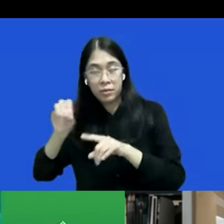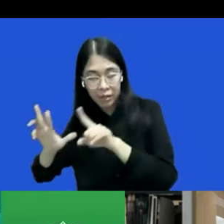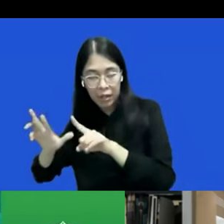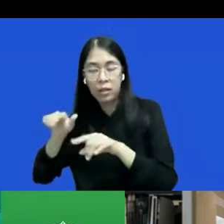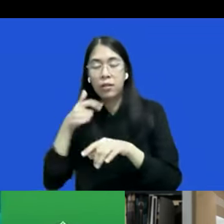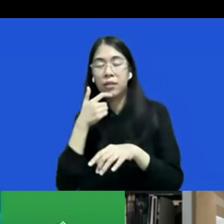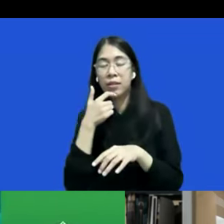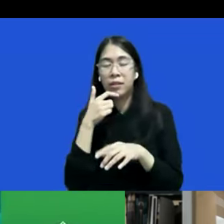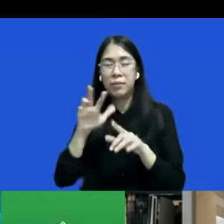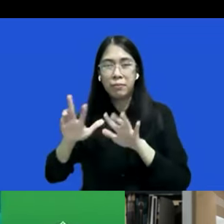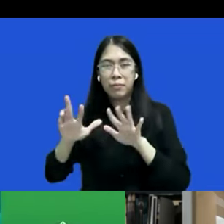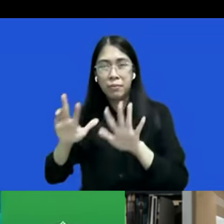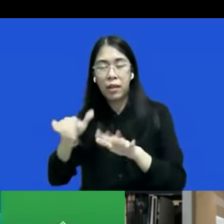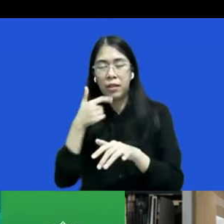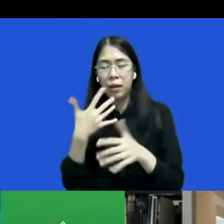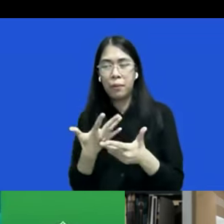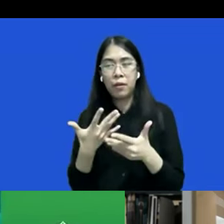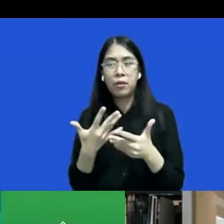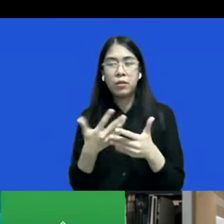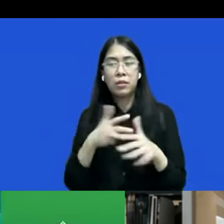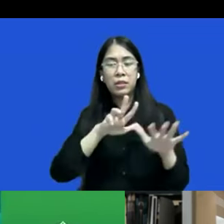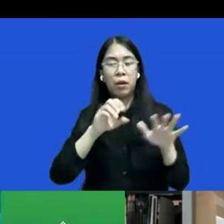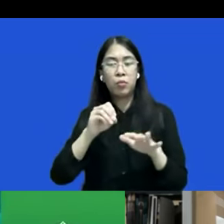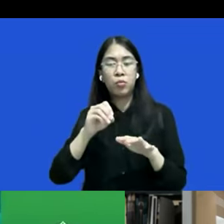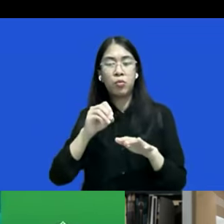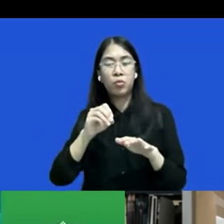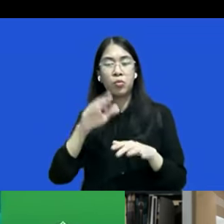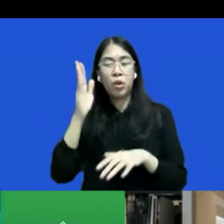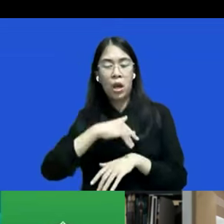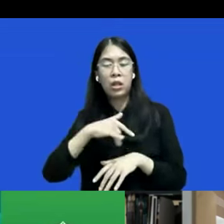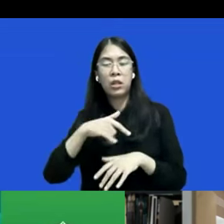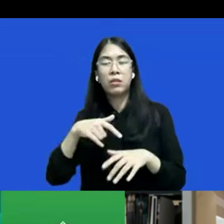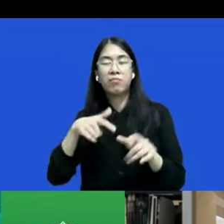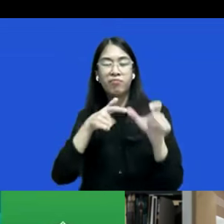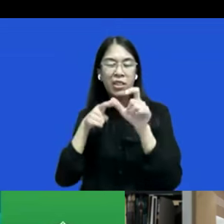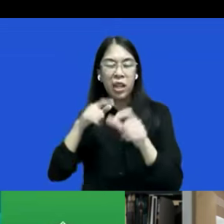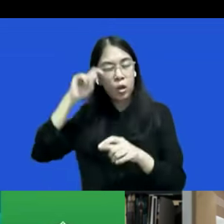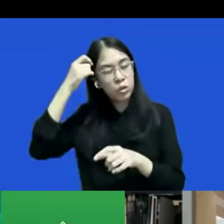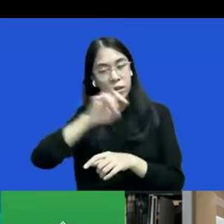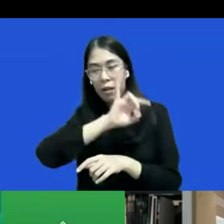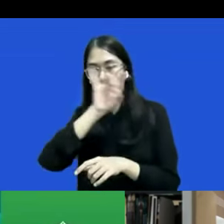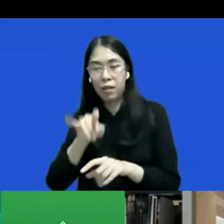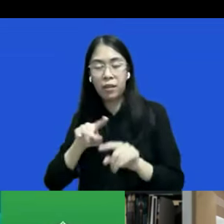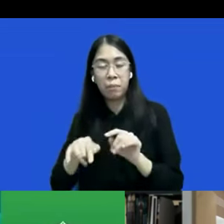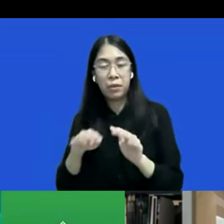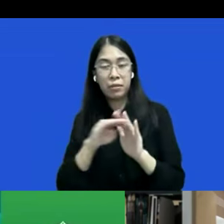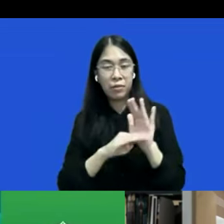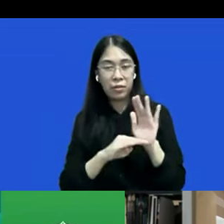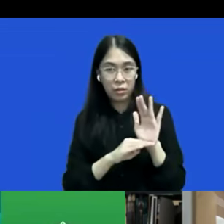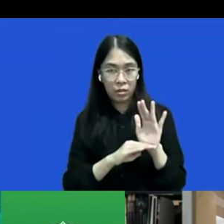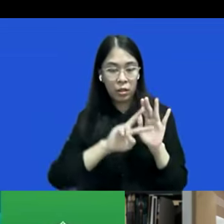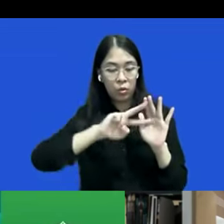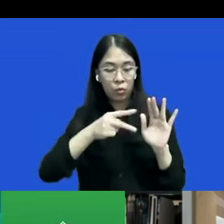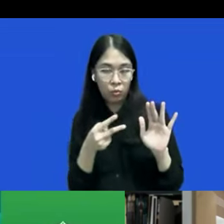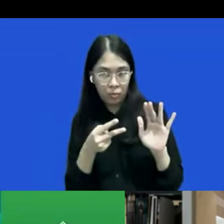sangat sulit, 90 hari penyidikan sulit, dan sebagainya. Namun ketentuan tersebut kemudian diubah